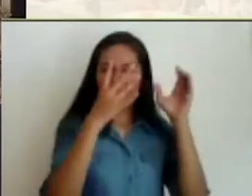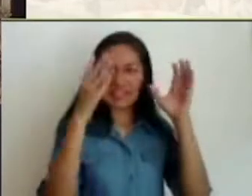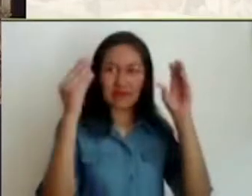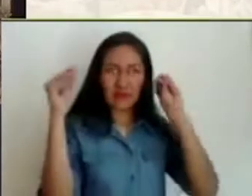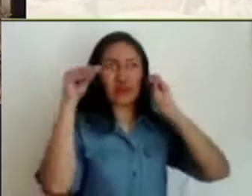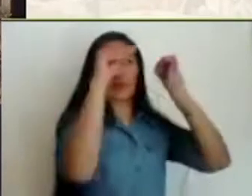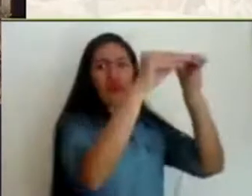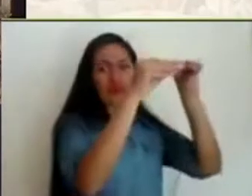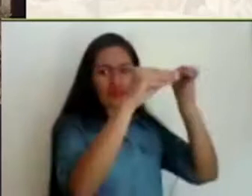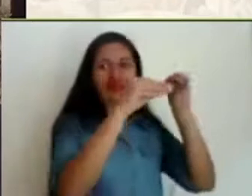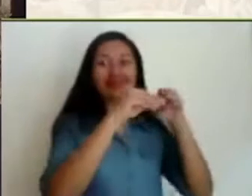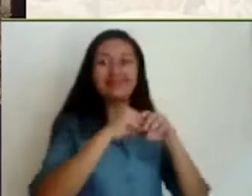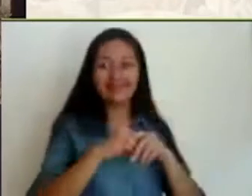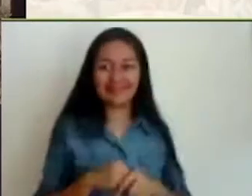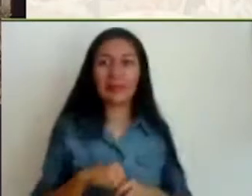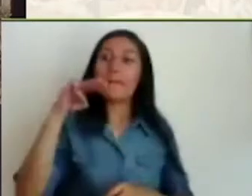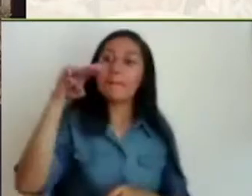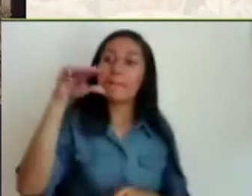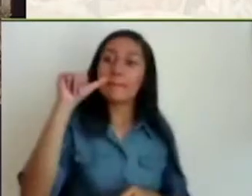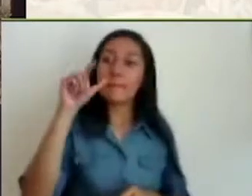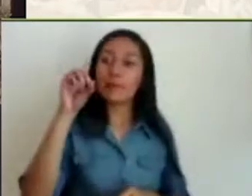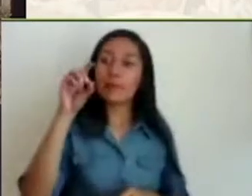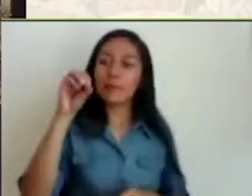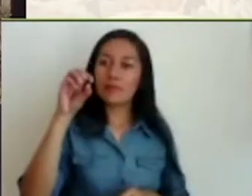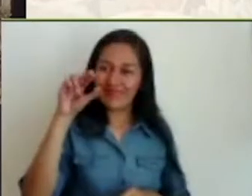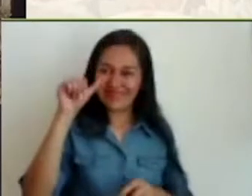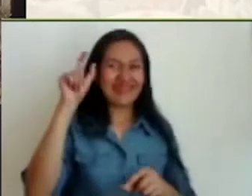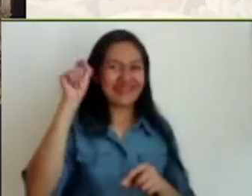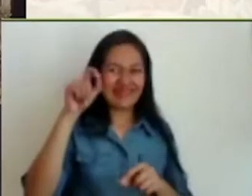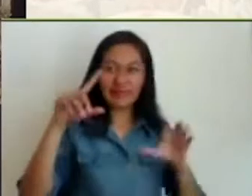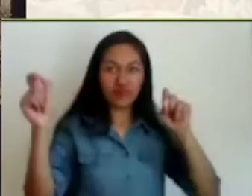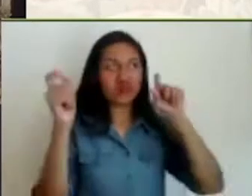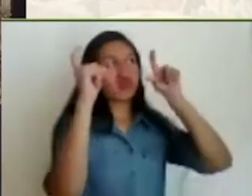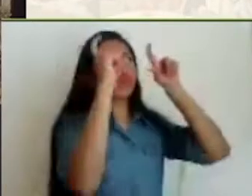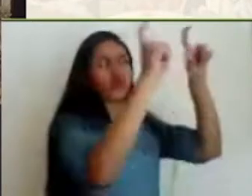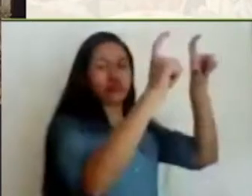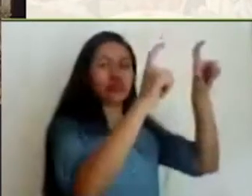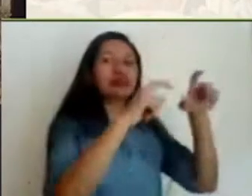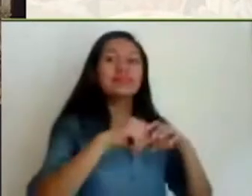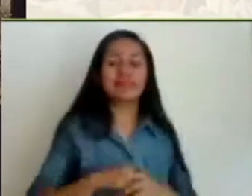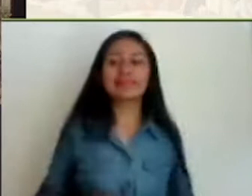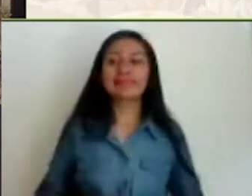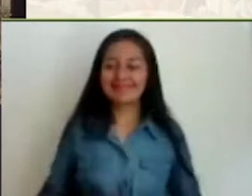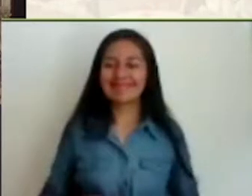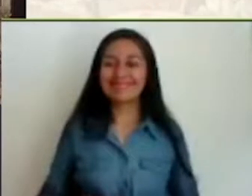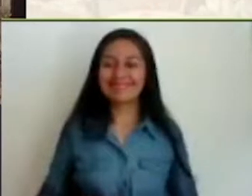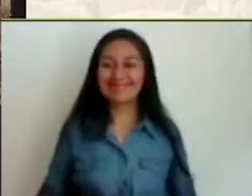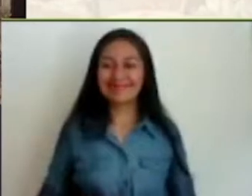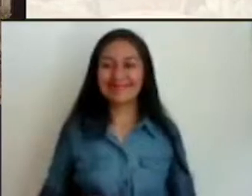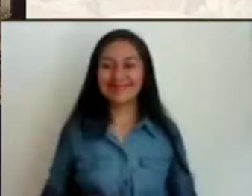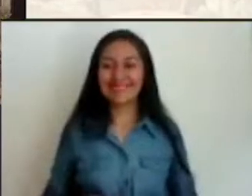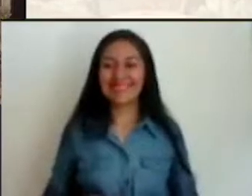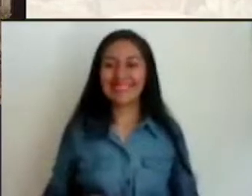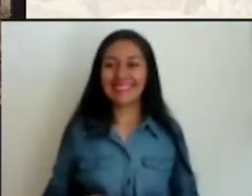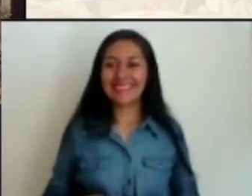Sulla destra dell'immagine che vediamo, al diritto della moneta, è rappresentata la ormai nota